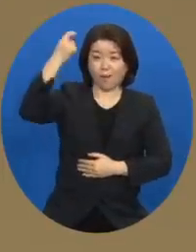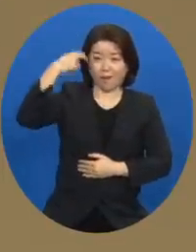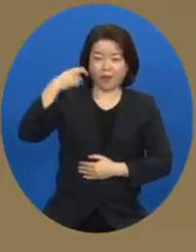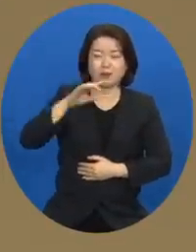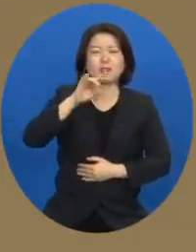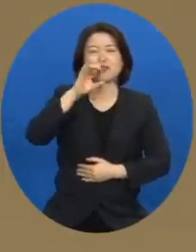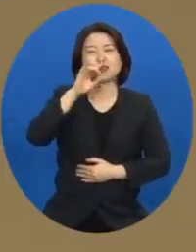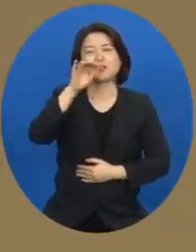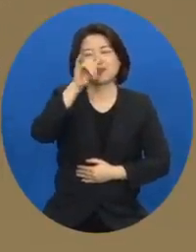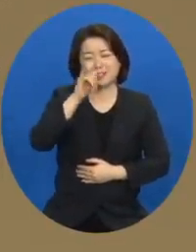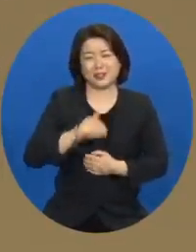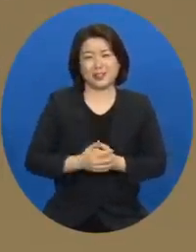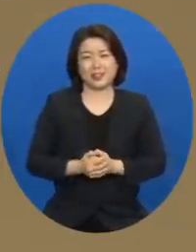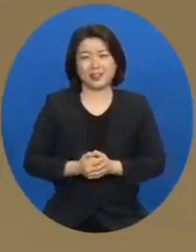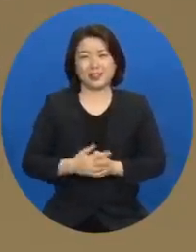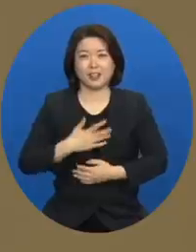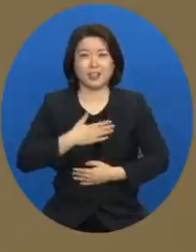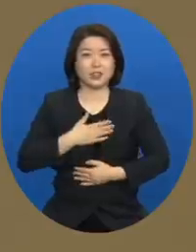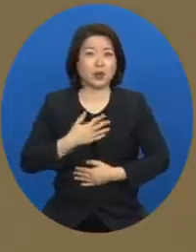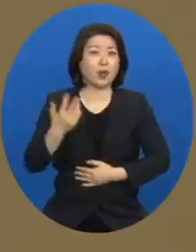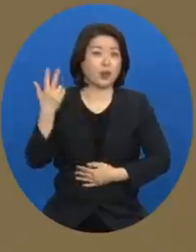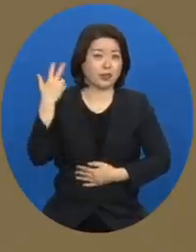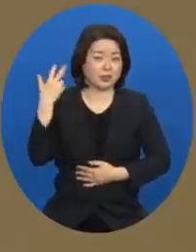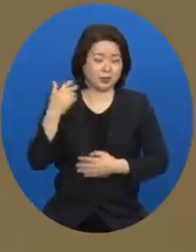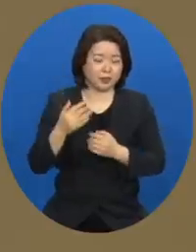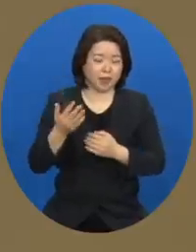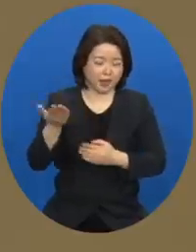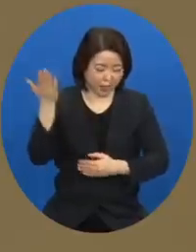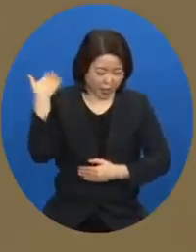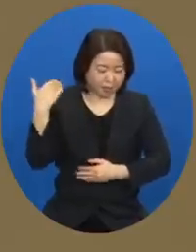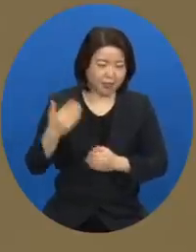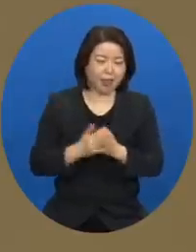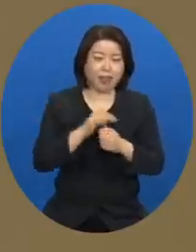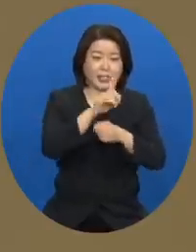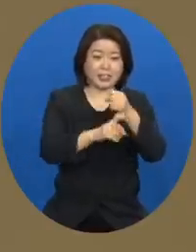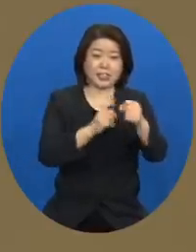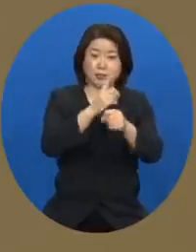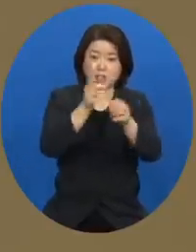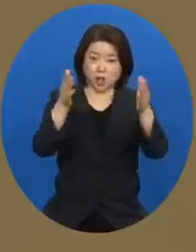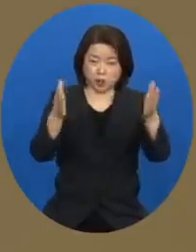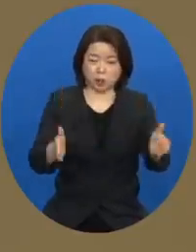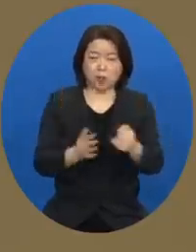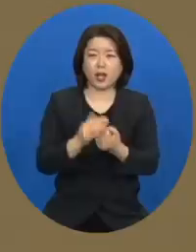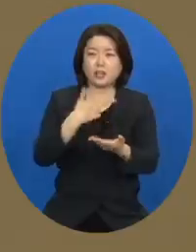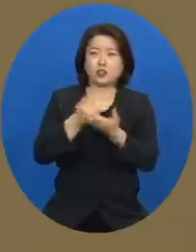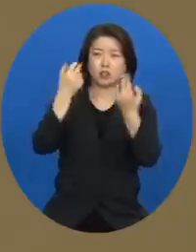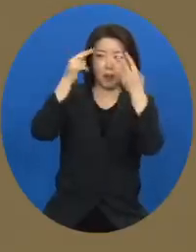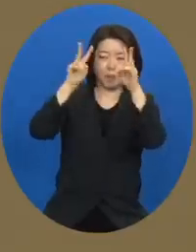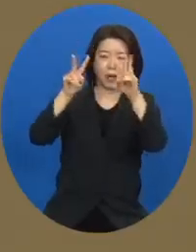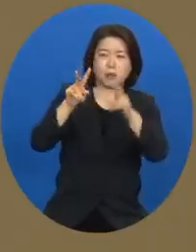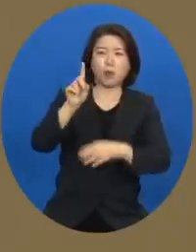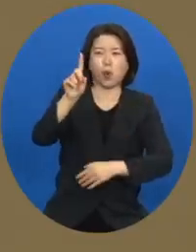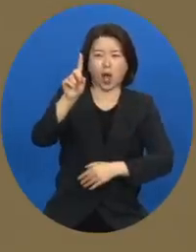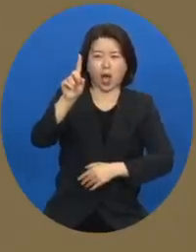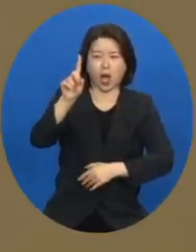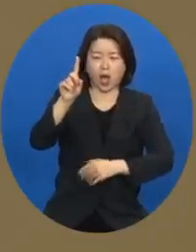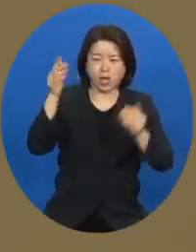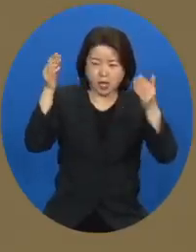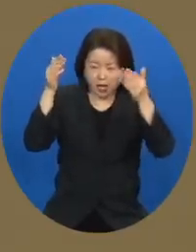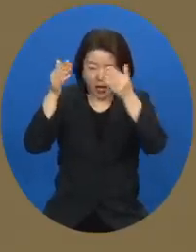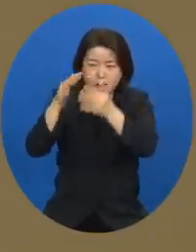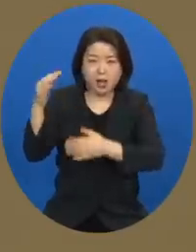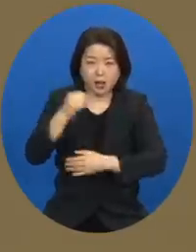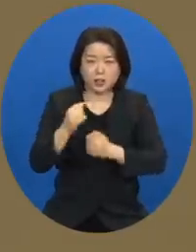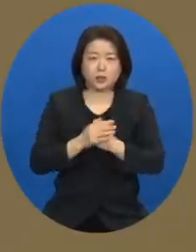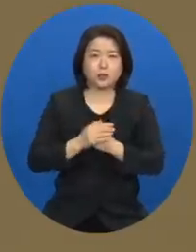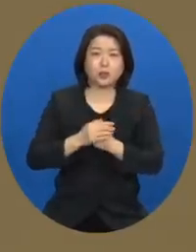궁금합니다. 저는 지난 11년 동안 주님을 바라보는 것 하나를 주제로 일기를